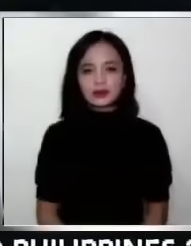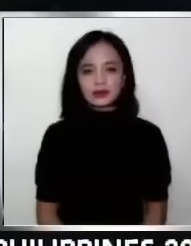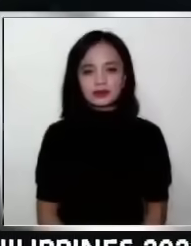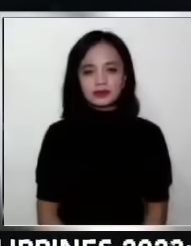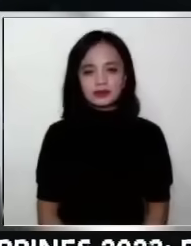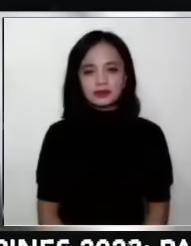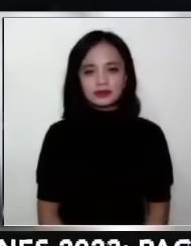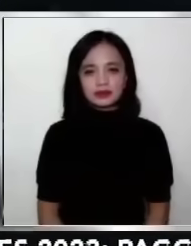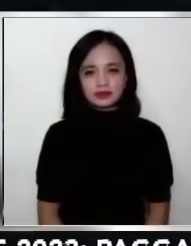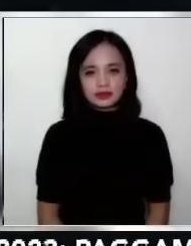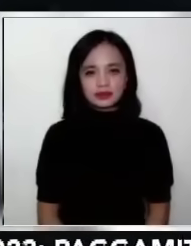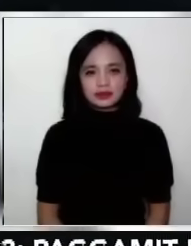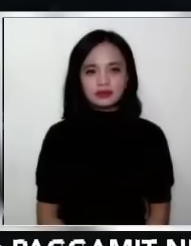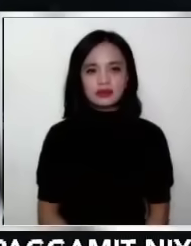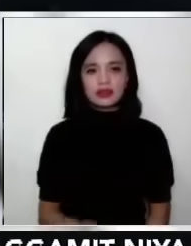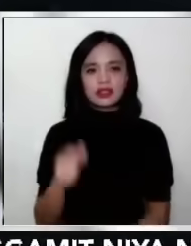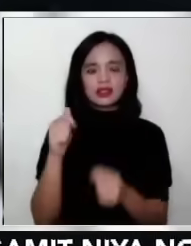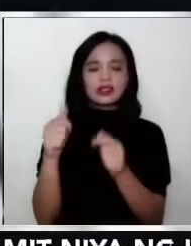samahan niyo ako